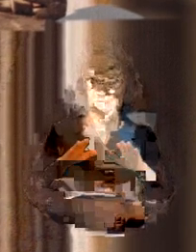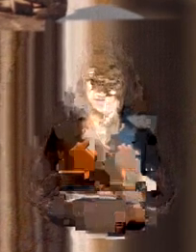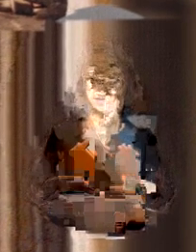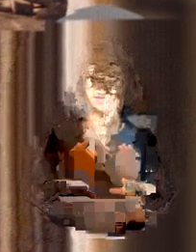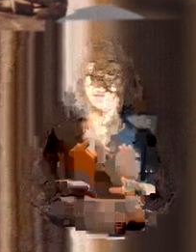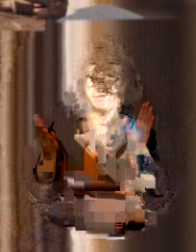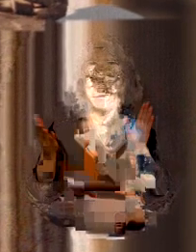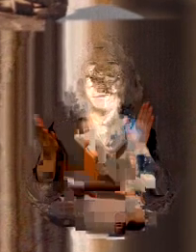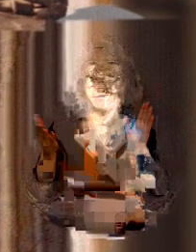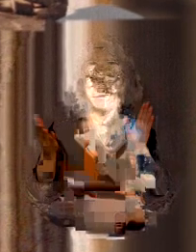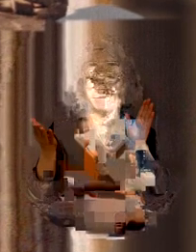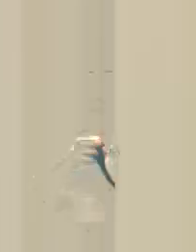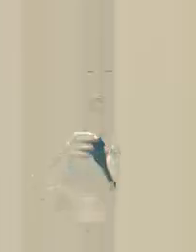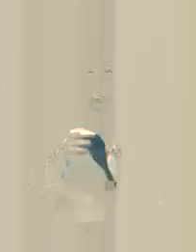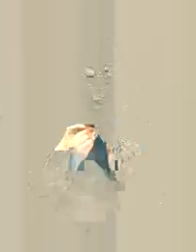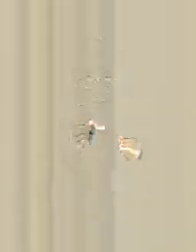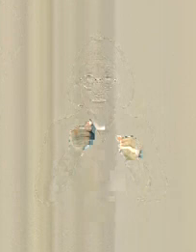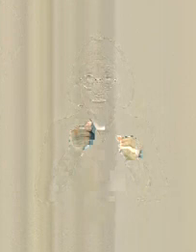신념으로